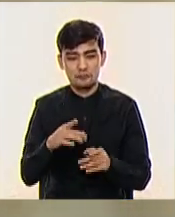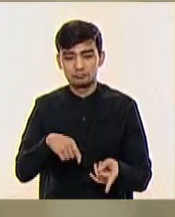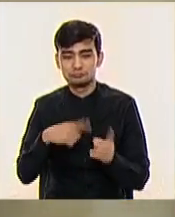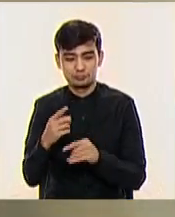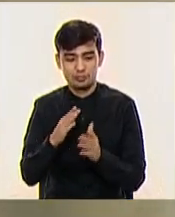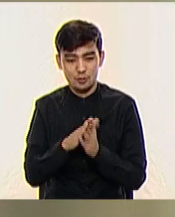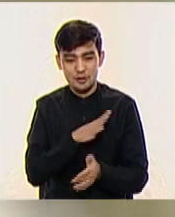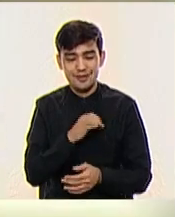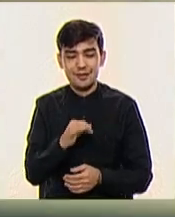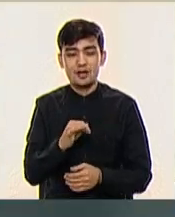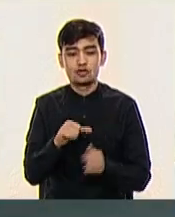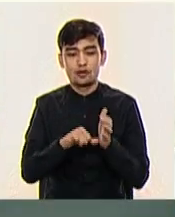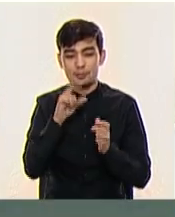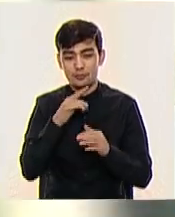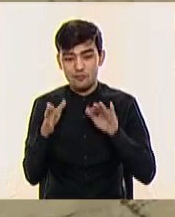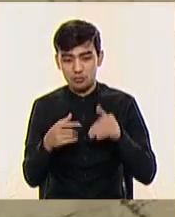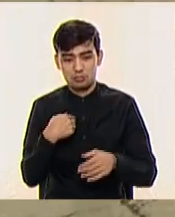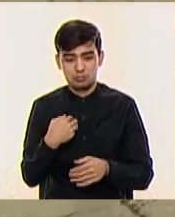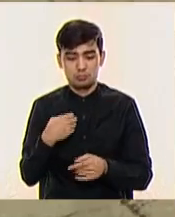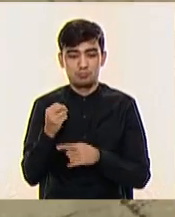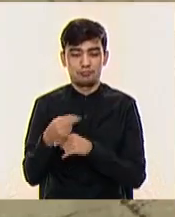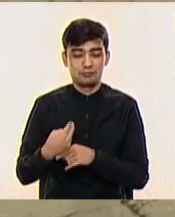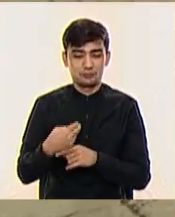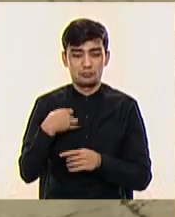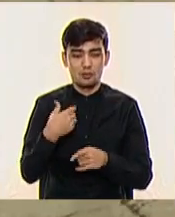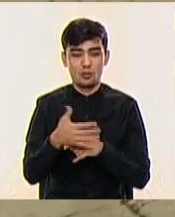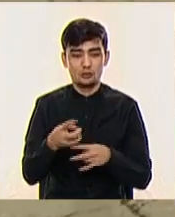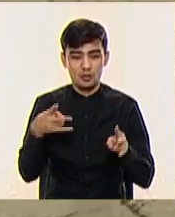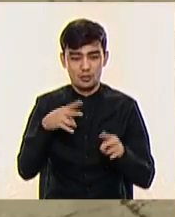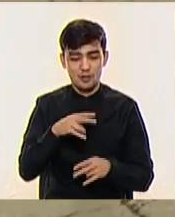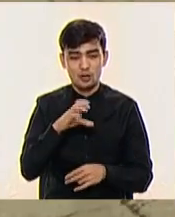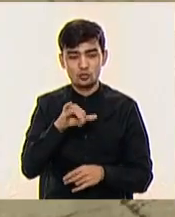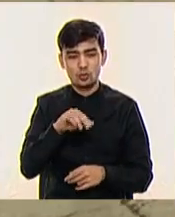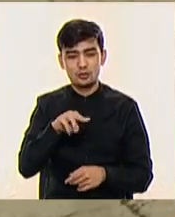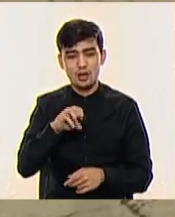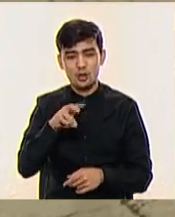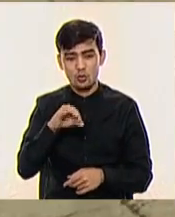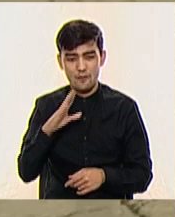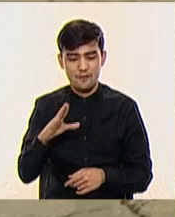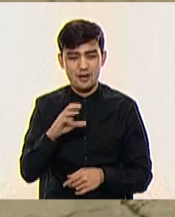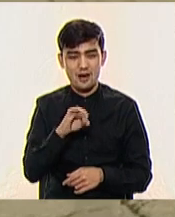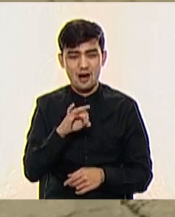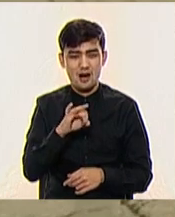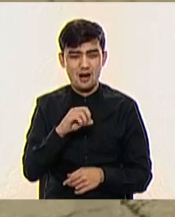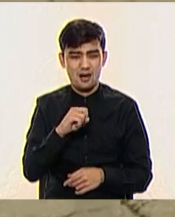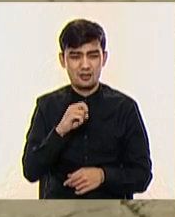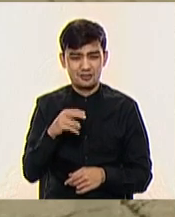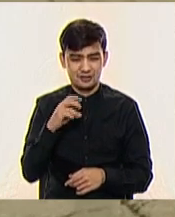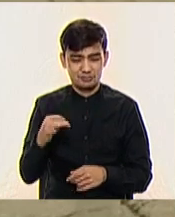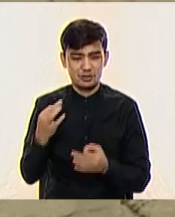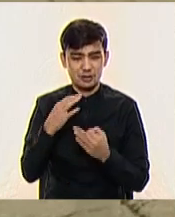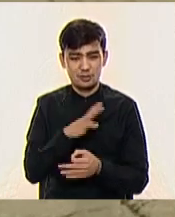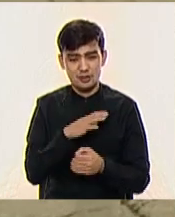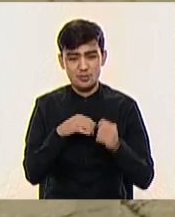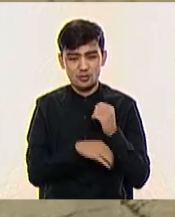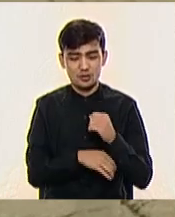кейін одан да қуылып далада қалғанын айтады. Сұлтанов Авдеев деген начальник қазір осыға айтқан, осы